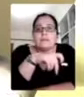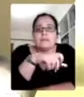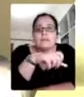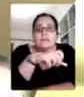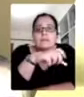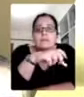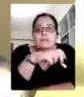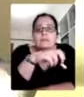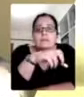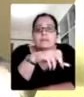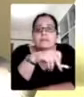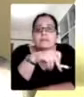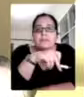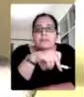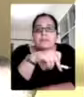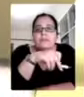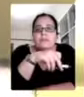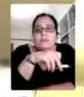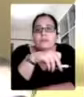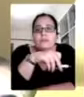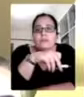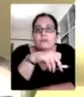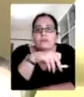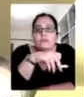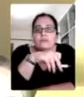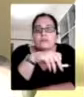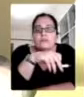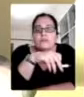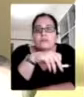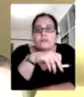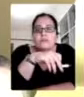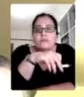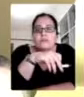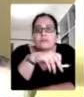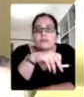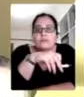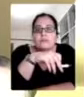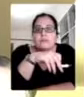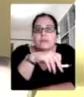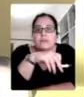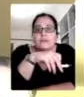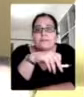Ukrayna'daki asgari ücreti birbirine karşılaştırırsanız Ukrayna'daki asgari ücret 100 dolar.